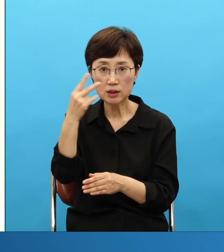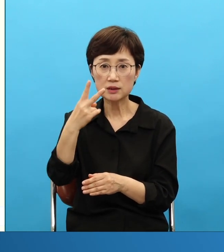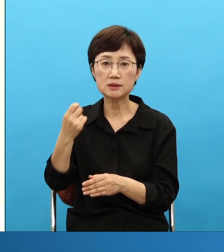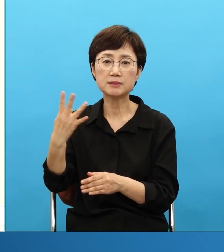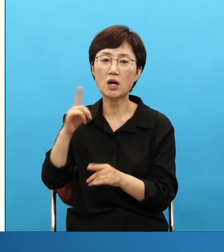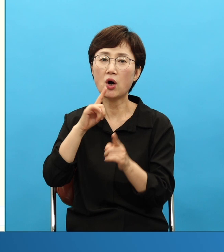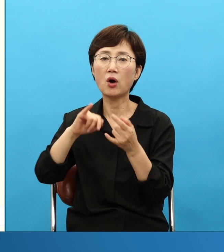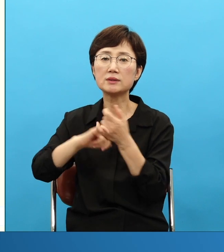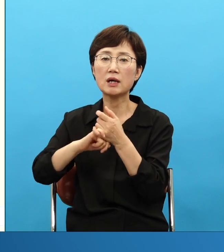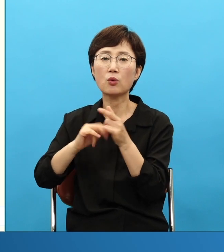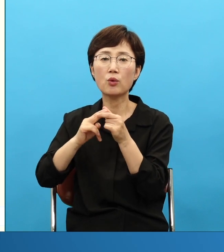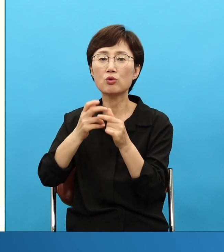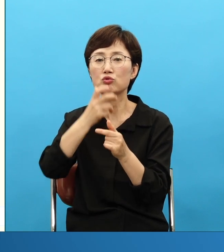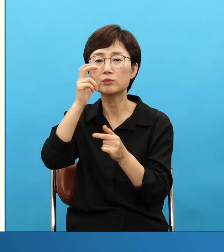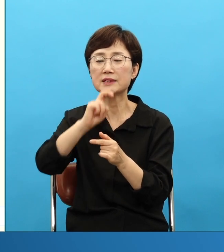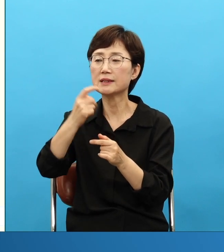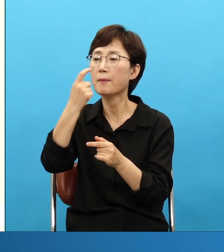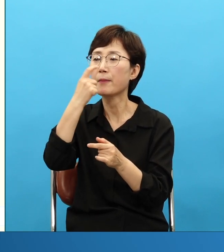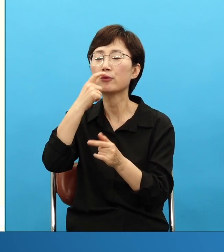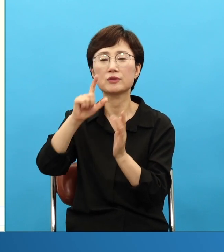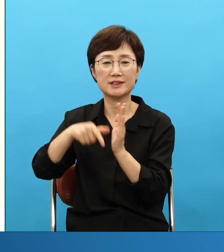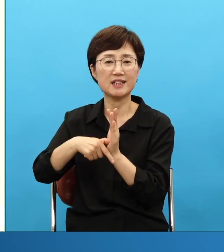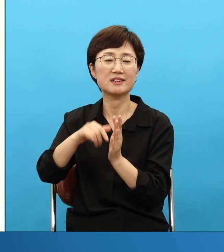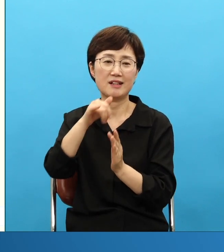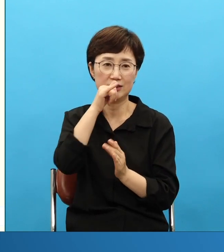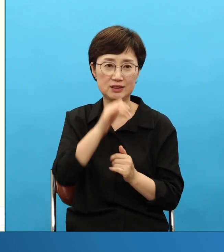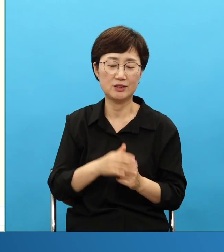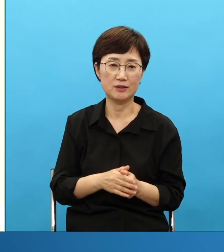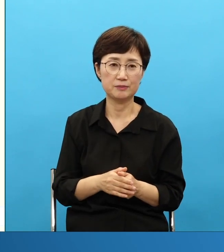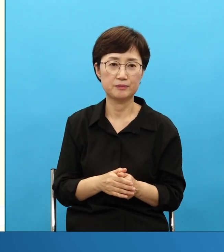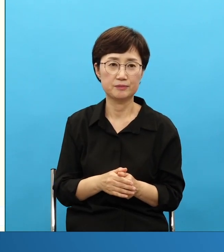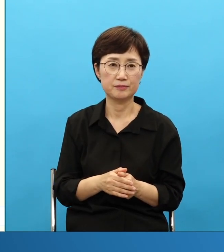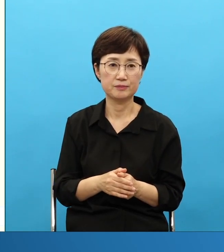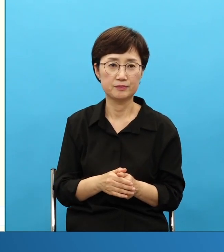2024 언약과 꿈 찬양을 배우는 시간을 갖습니다.